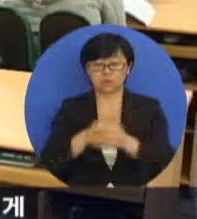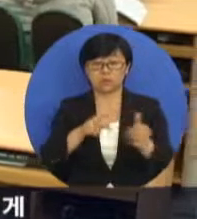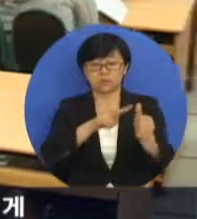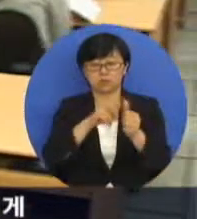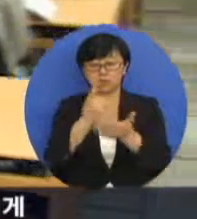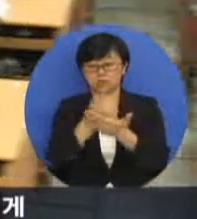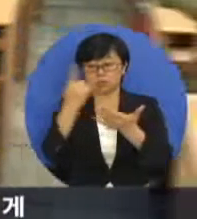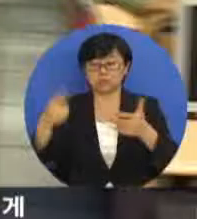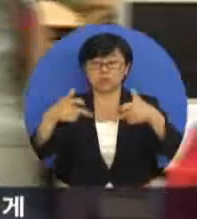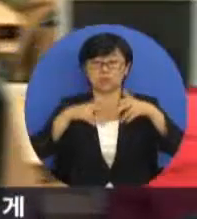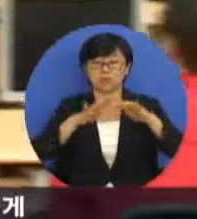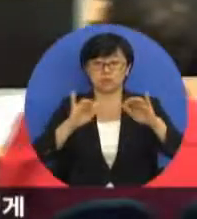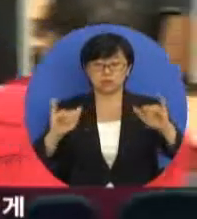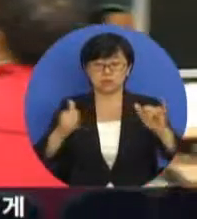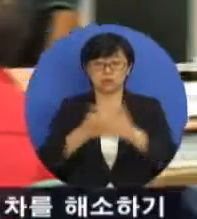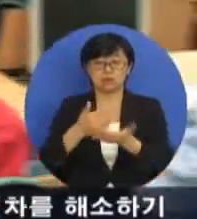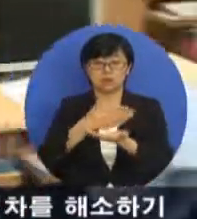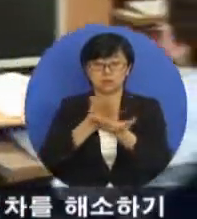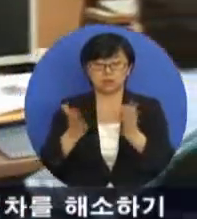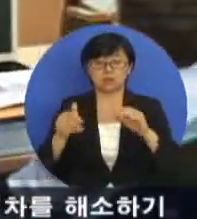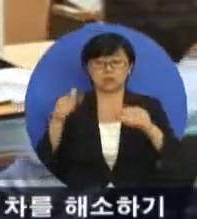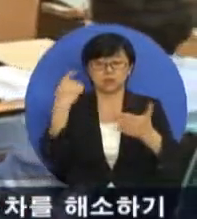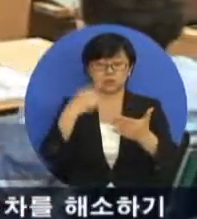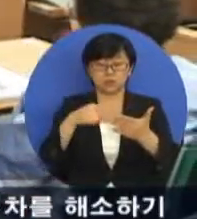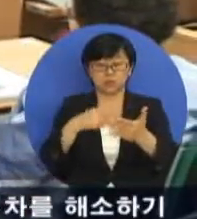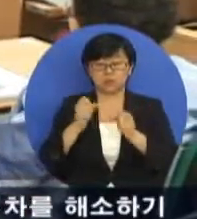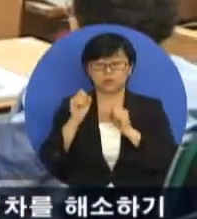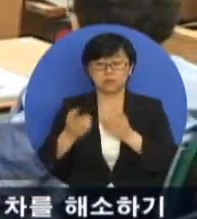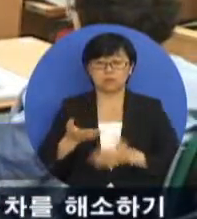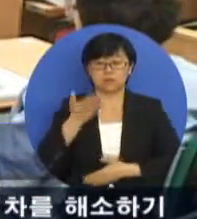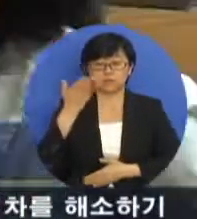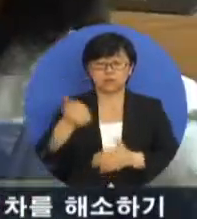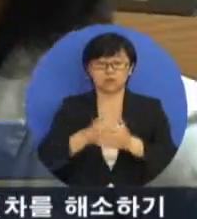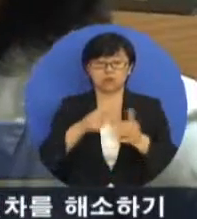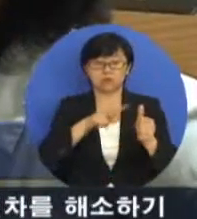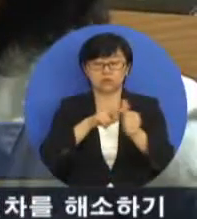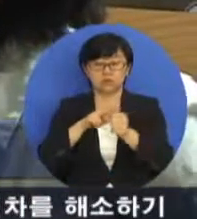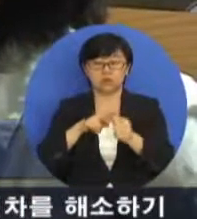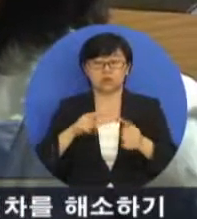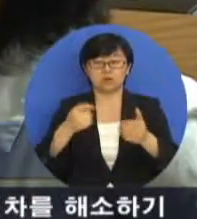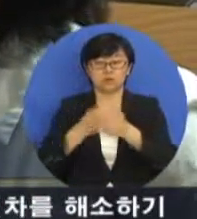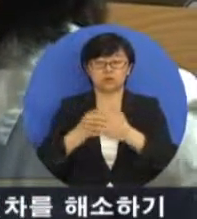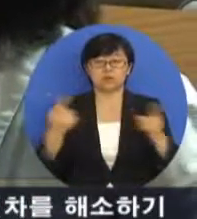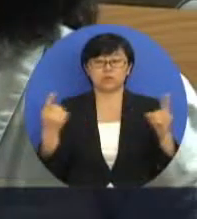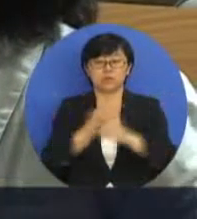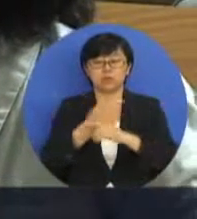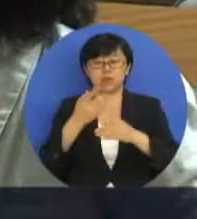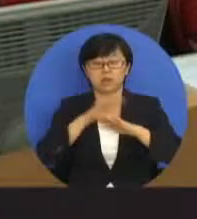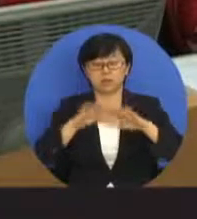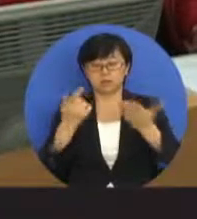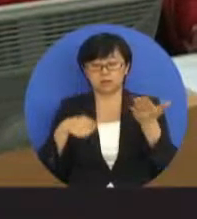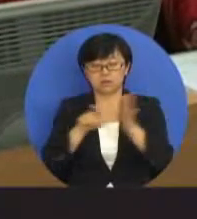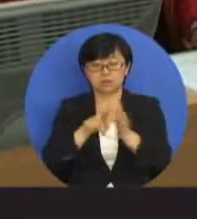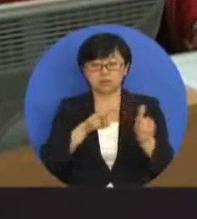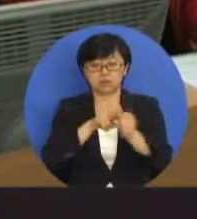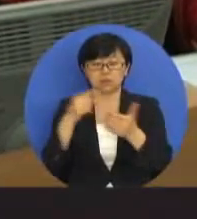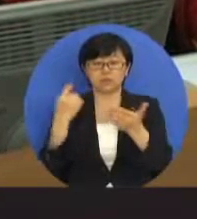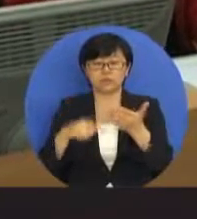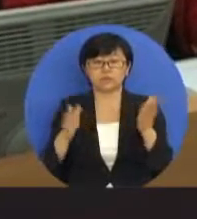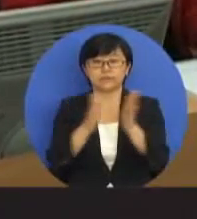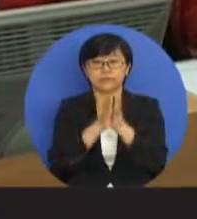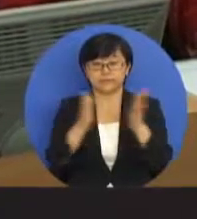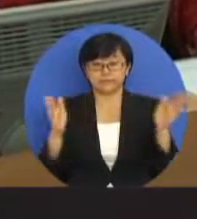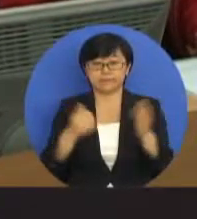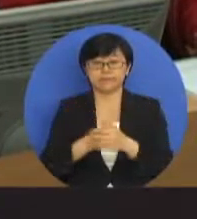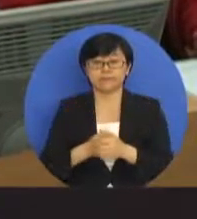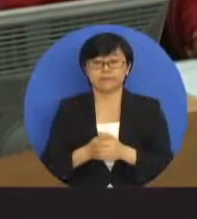종로구에서는 정보 소외계층인 장애인들에게 다양한 교육의 기회를 제공하고 정보화 격차를 해소하기 위해 장애인 정보화